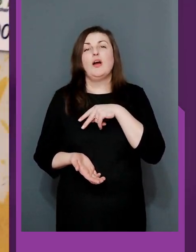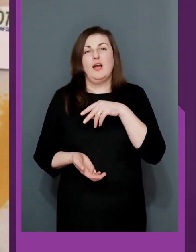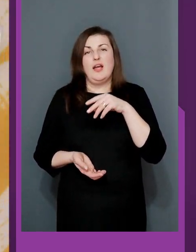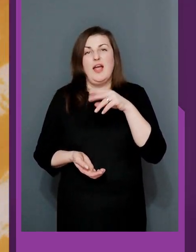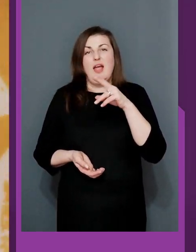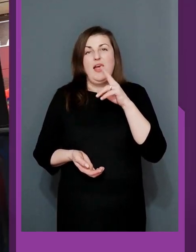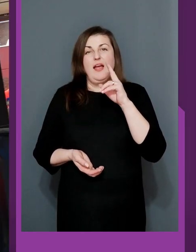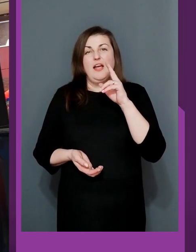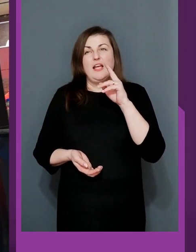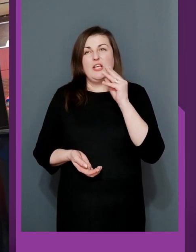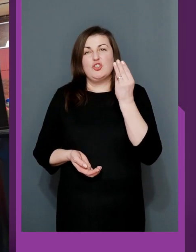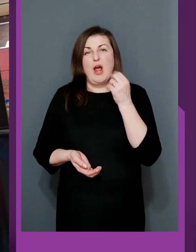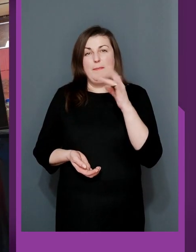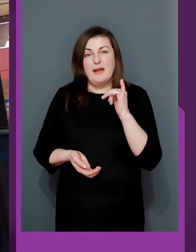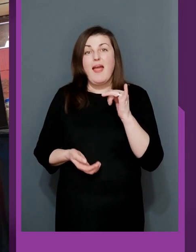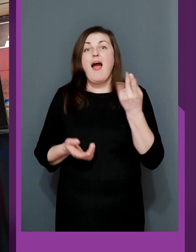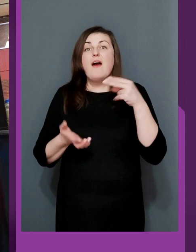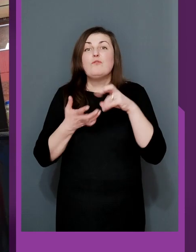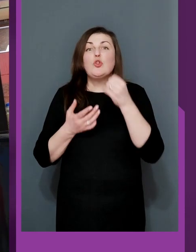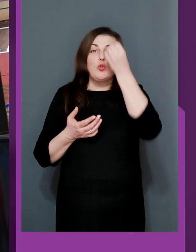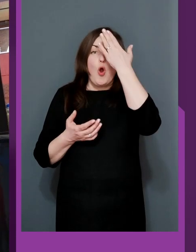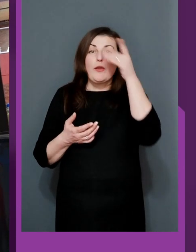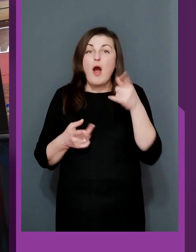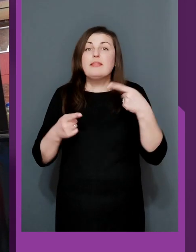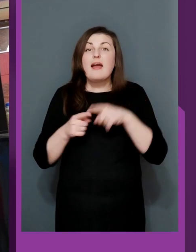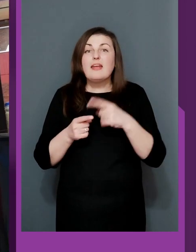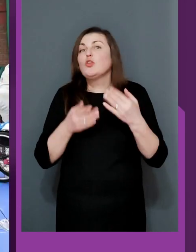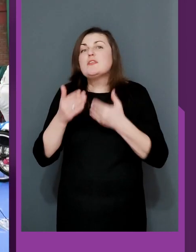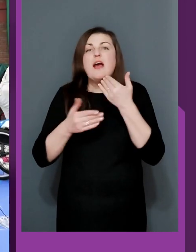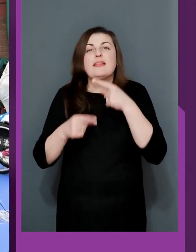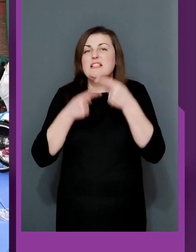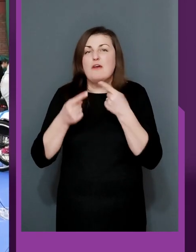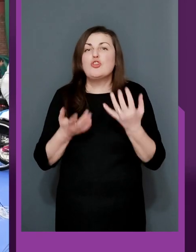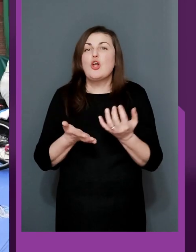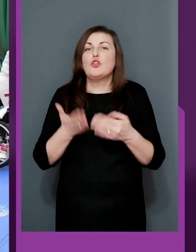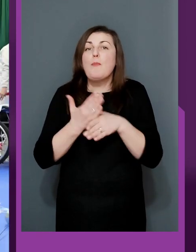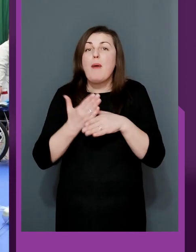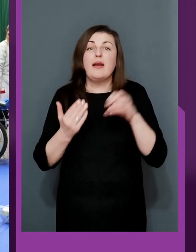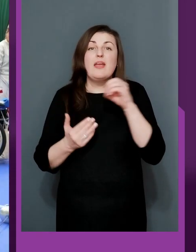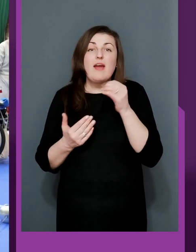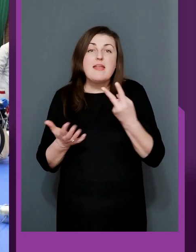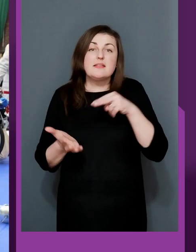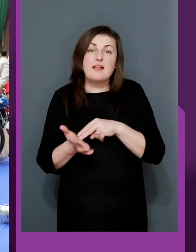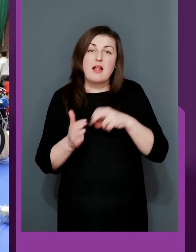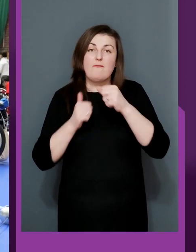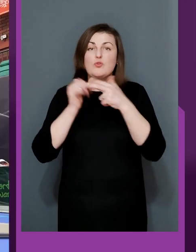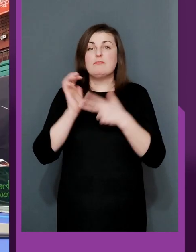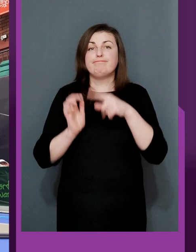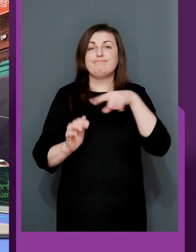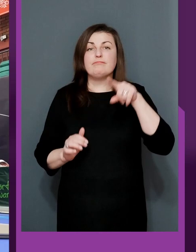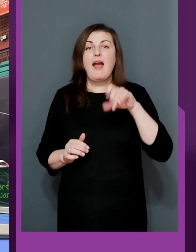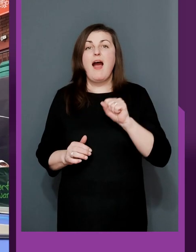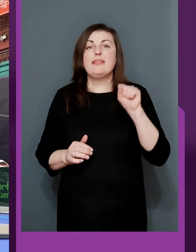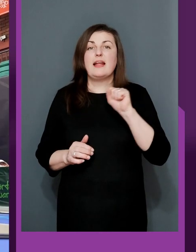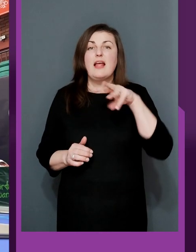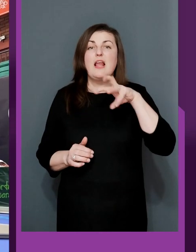категорії А у Токіо втім в картіфі навіть такі досягнення не завжди допомагають Євгенія стала 18ю